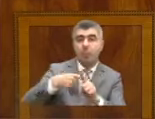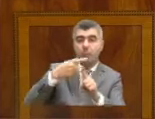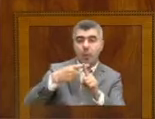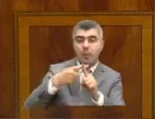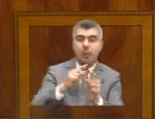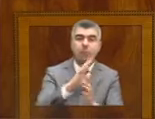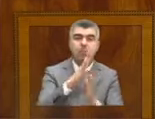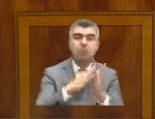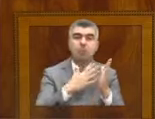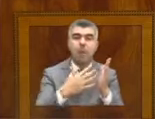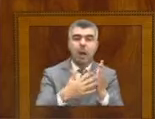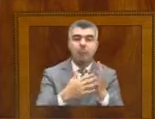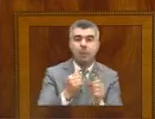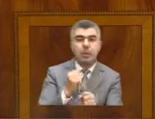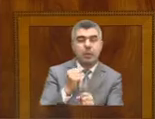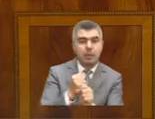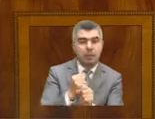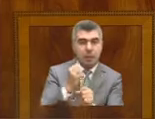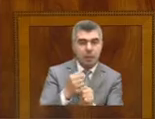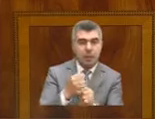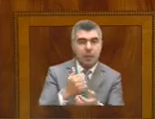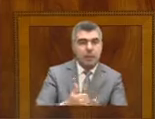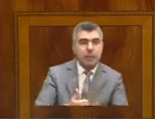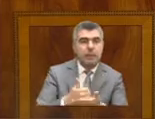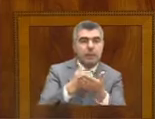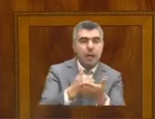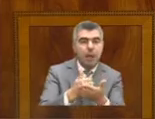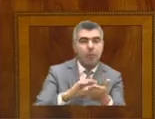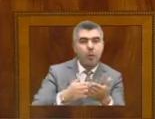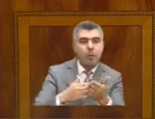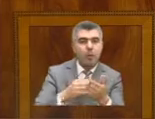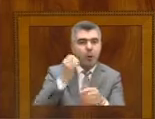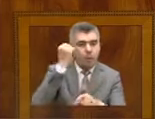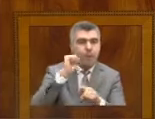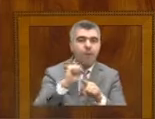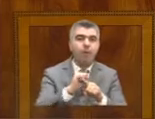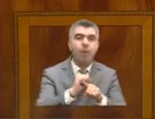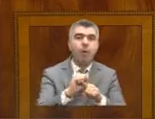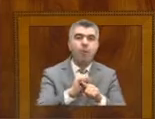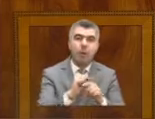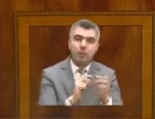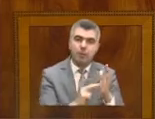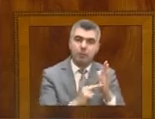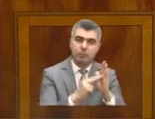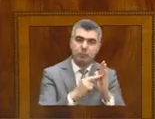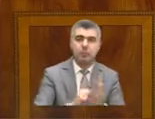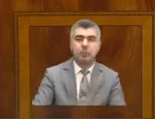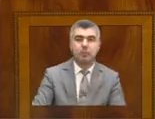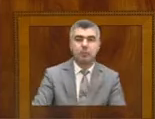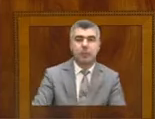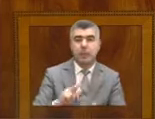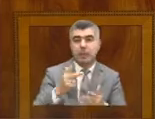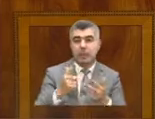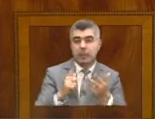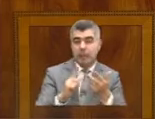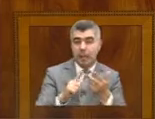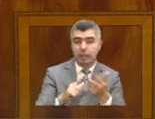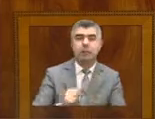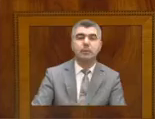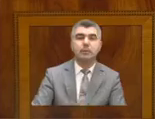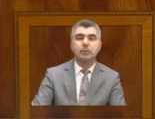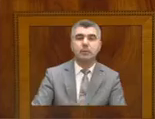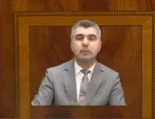البرامج النشيطة للتشغيل وتعزيز الدعم لتقوية منظومة التكوين بالتدرج. أما المحور الثالث